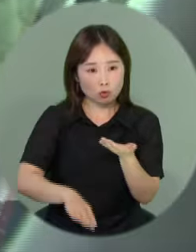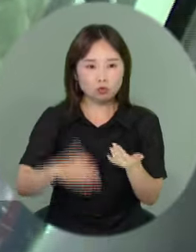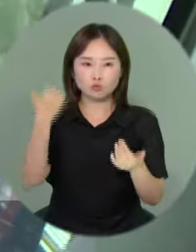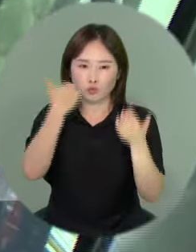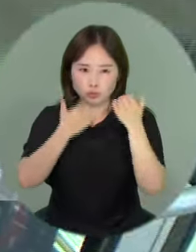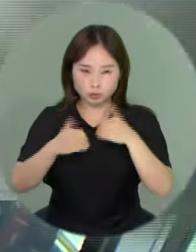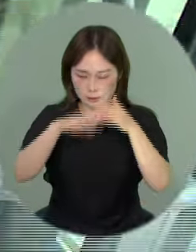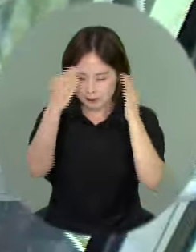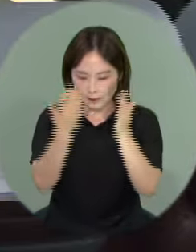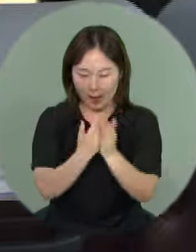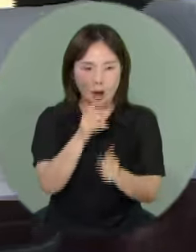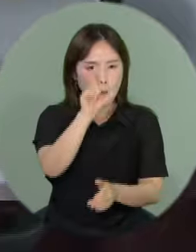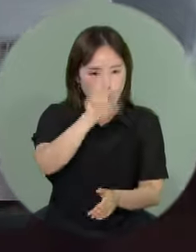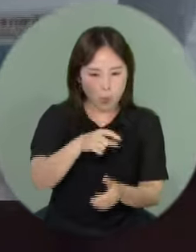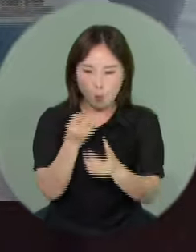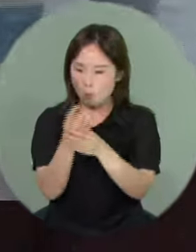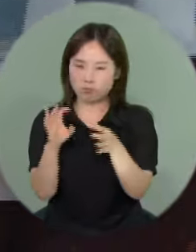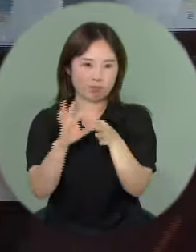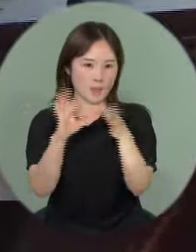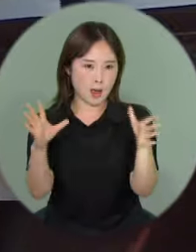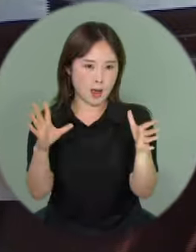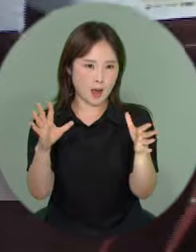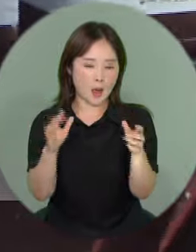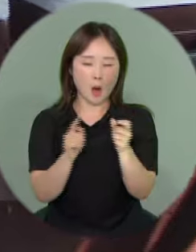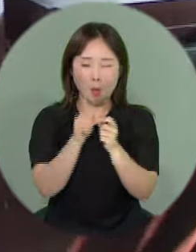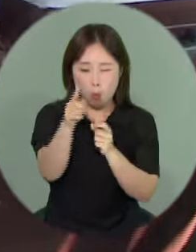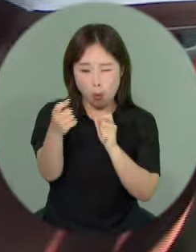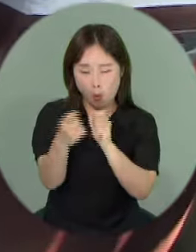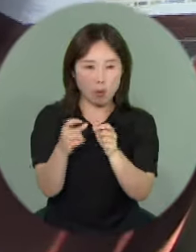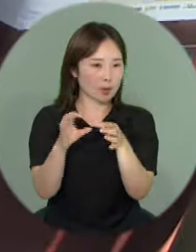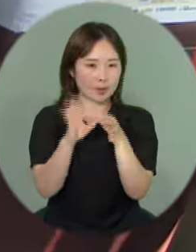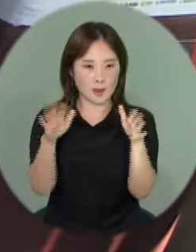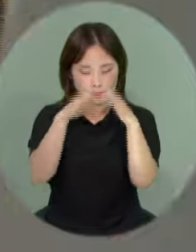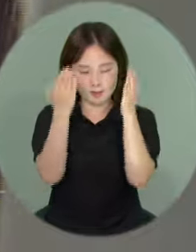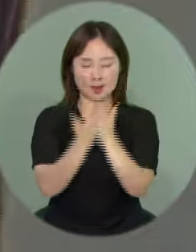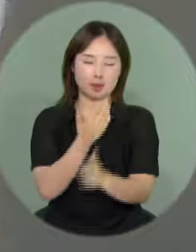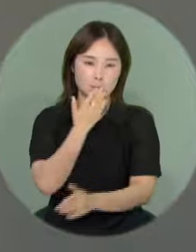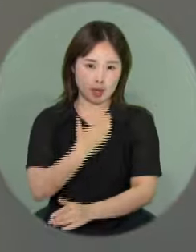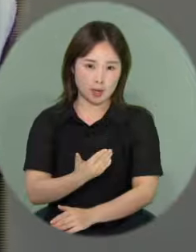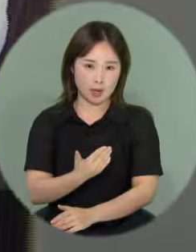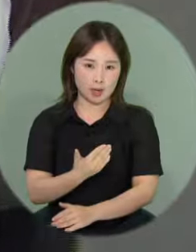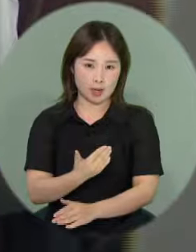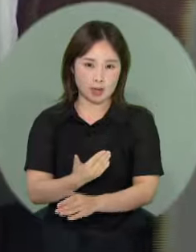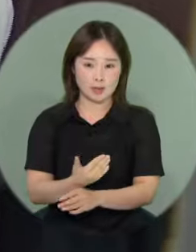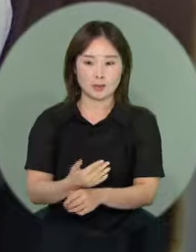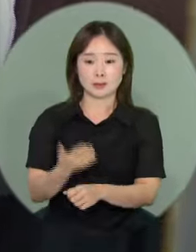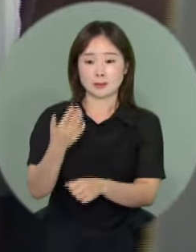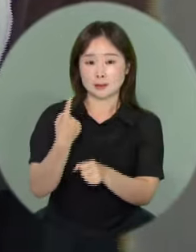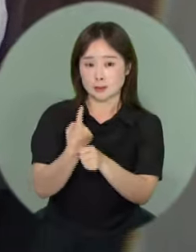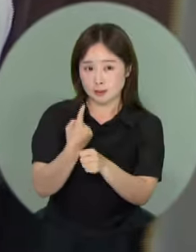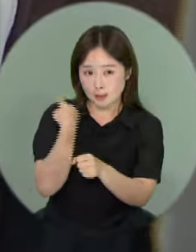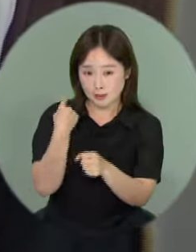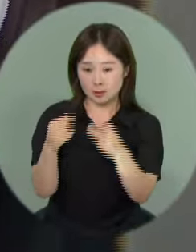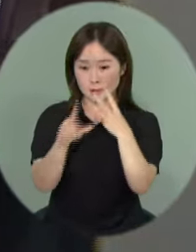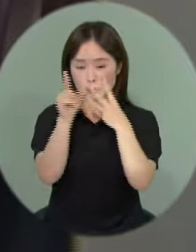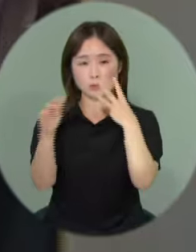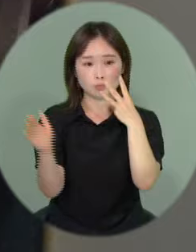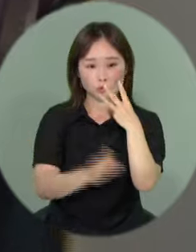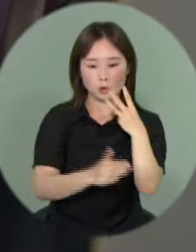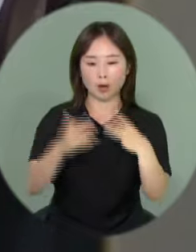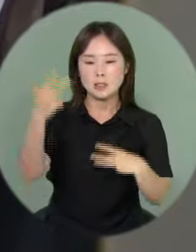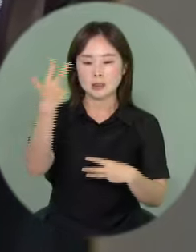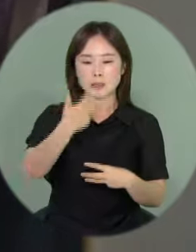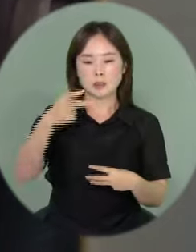현금 카드 상관없이 또 거리와 관계 없이 이용할 수 있습니다 지난해 3월부터 700여명이